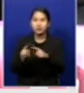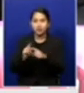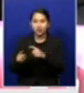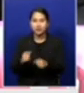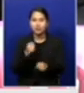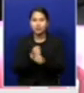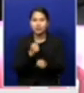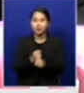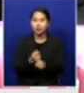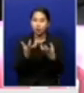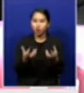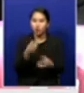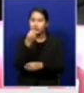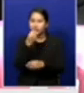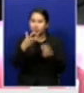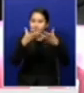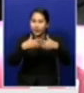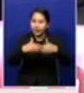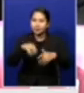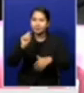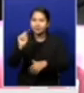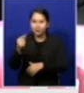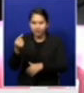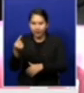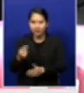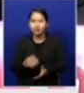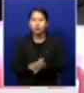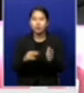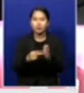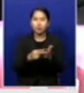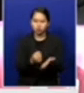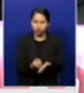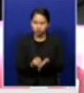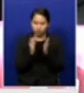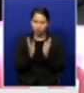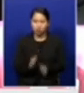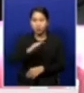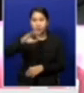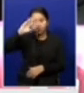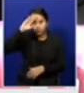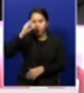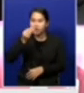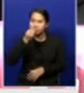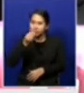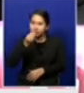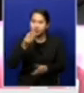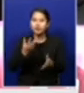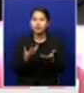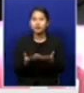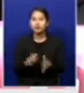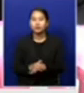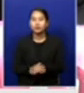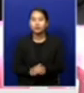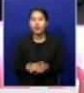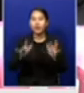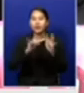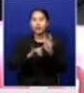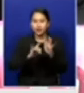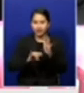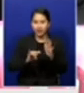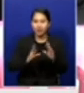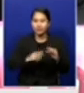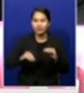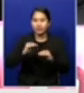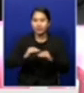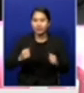ใหม่ทางนวัตกรรมอาหารที่ออกแบบมาเพื่อรักษาผู้ป่วยอาหารทางการแพทย์อาหารส่งเสริมสุขภาพวิตามินซีต่างๆวิตามินต่างๆที่จะสร้างภูมิ